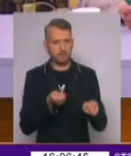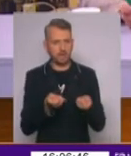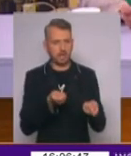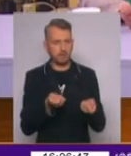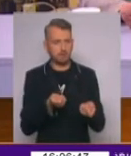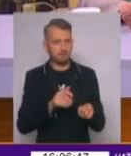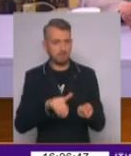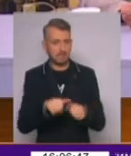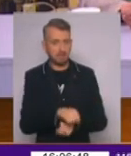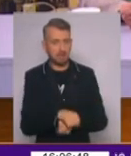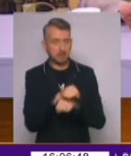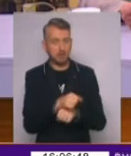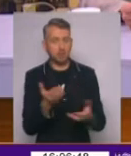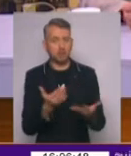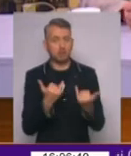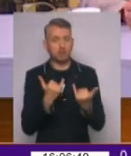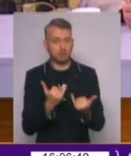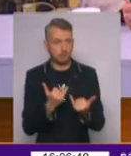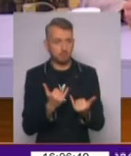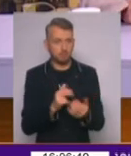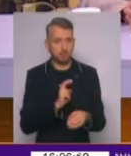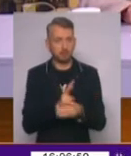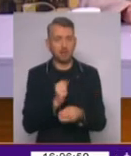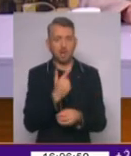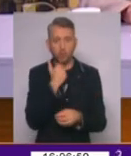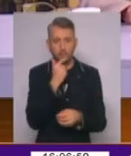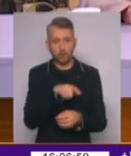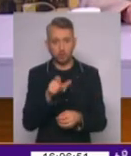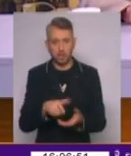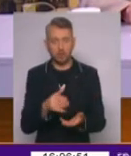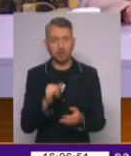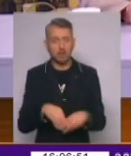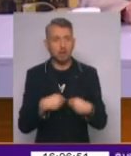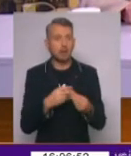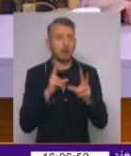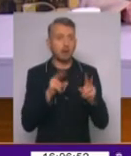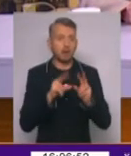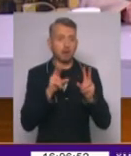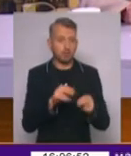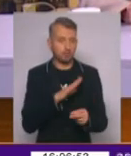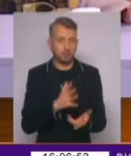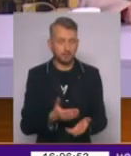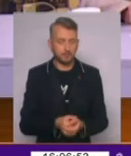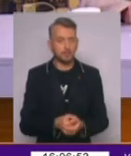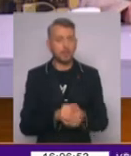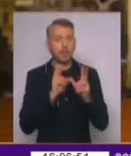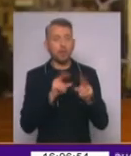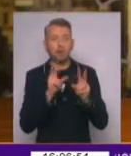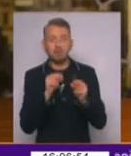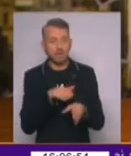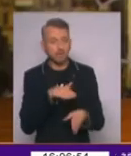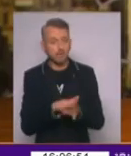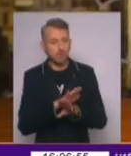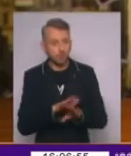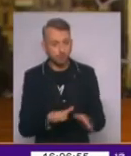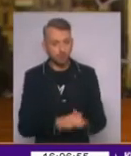постмайданівської влади, яка прийшла на крові людей фактично до влади і давала великі обіцянки. Обіцянки ці не